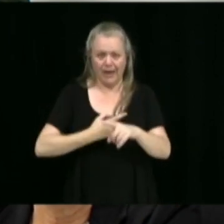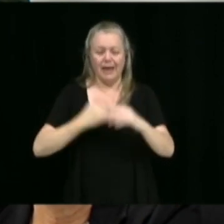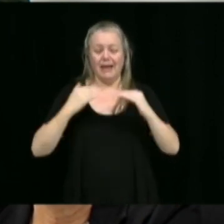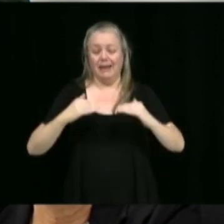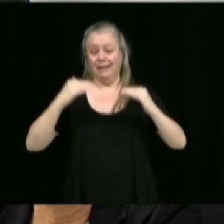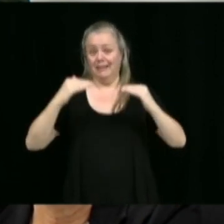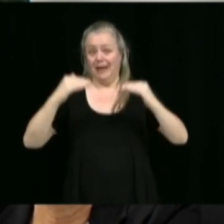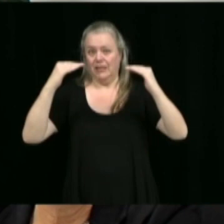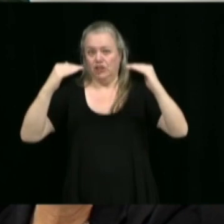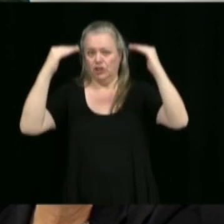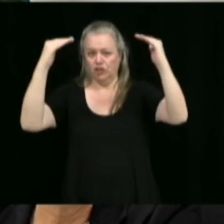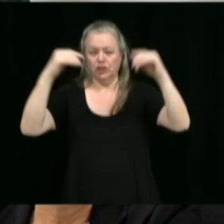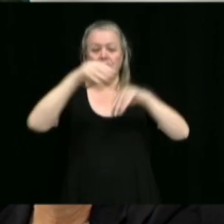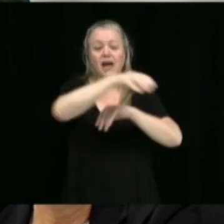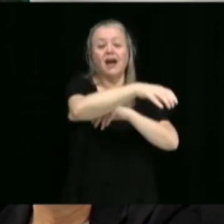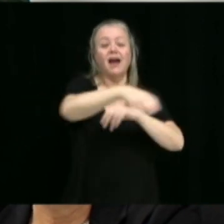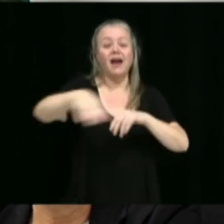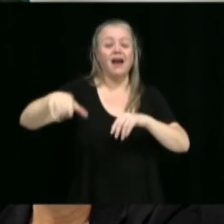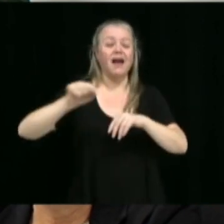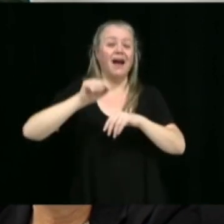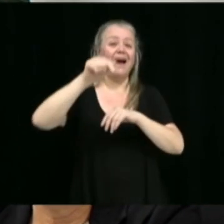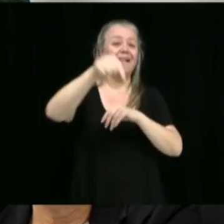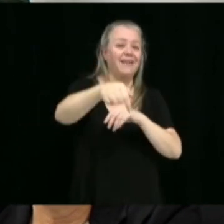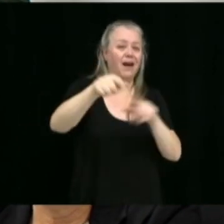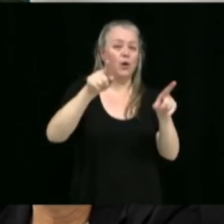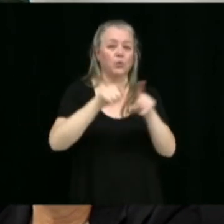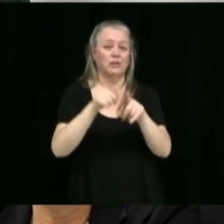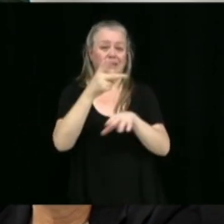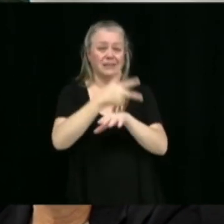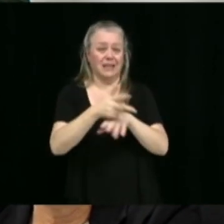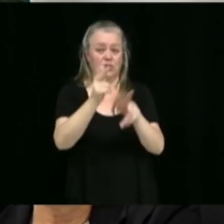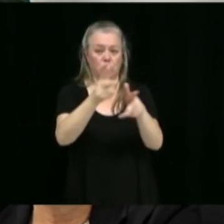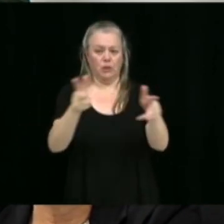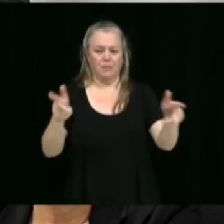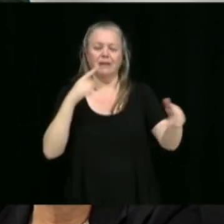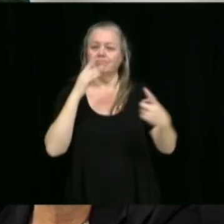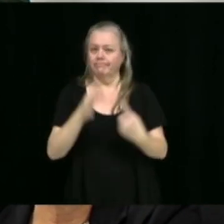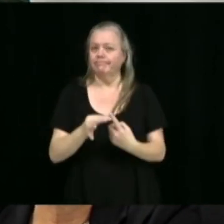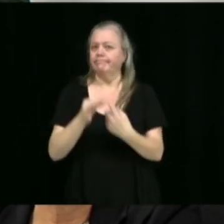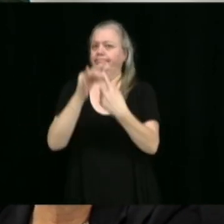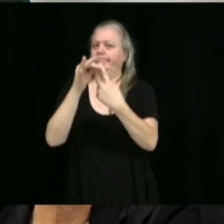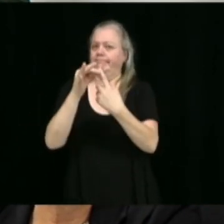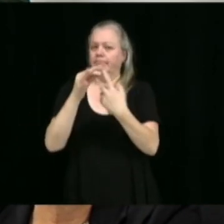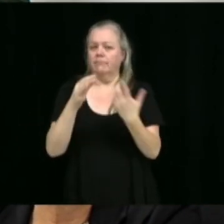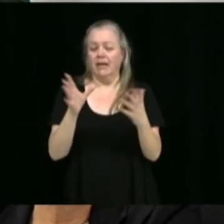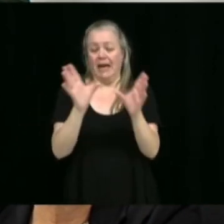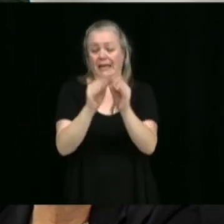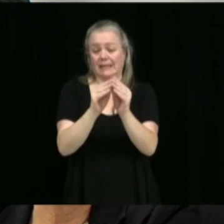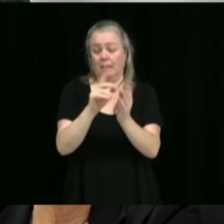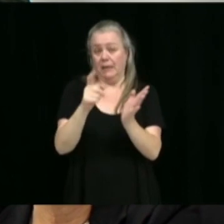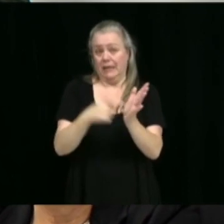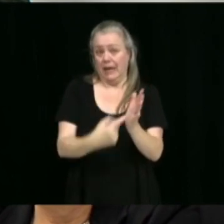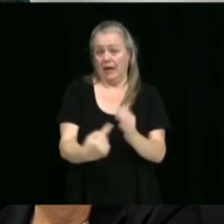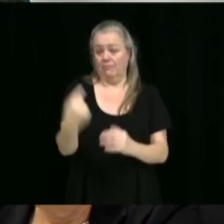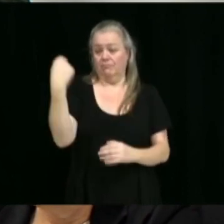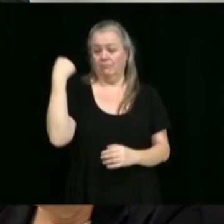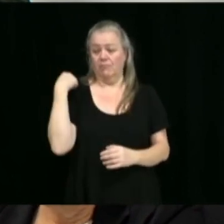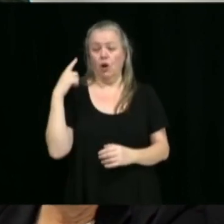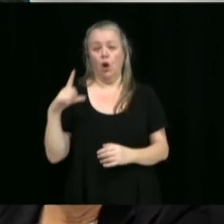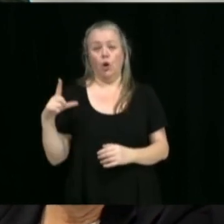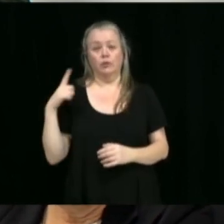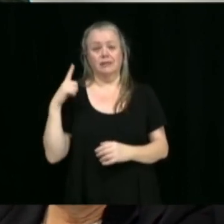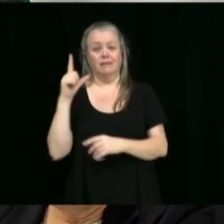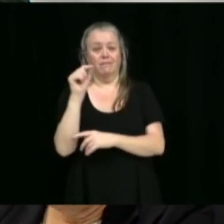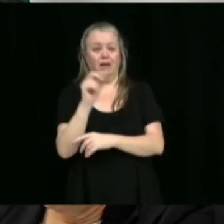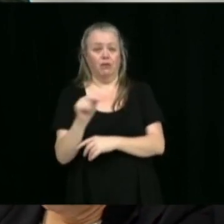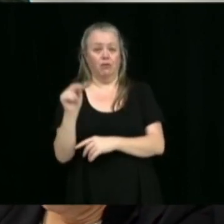le nombre de cases de stationnement sont dérogatoires. L'Assemblée publique de consultation ayant eu lieu le lundi 20 novembre 2023,